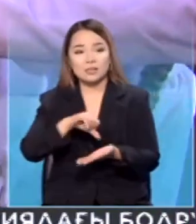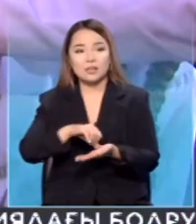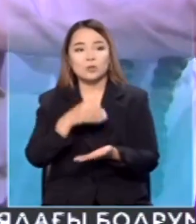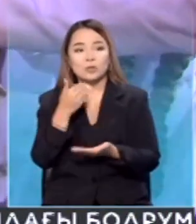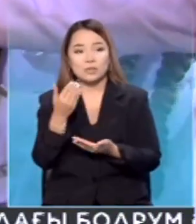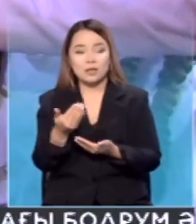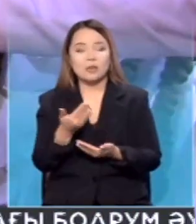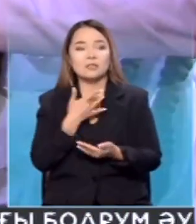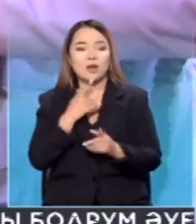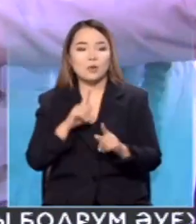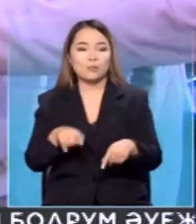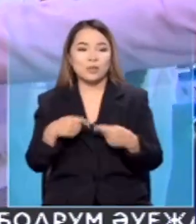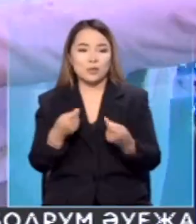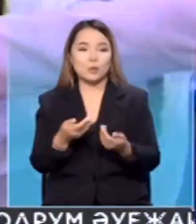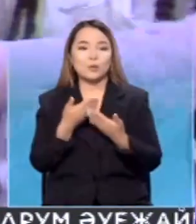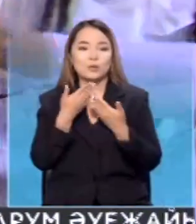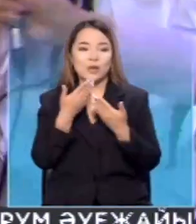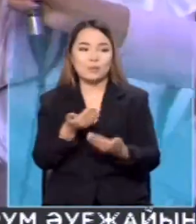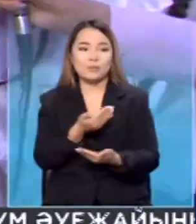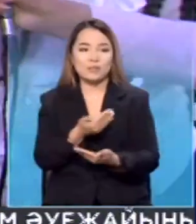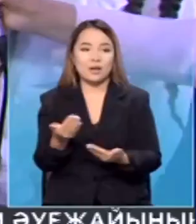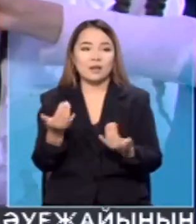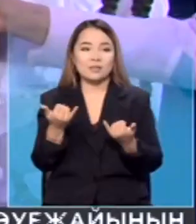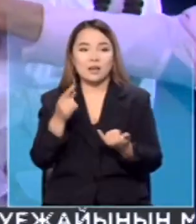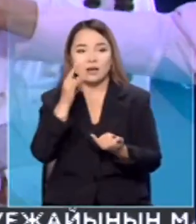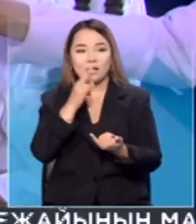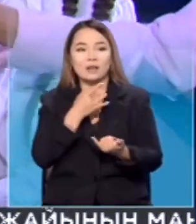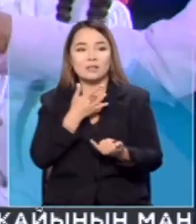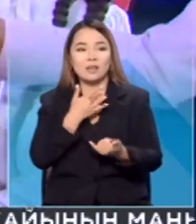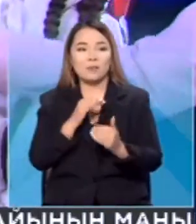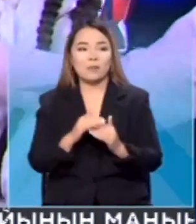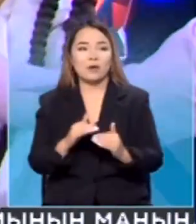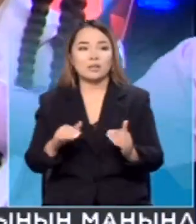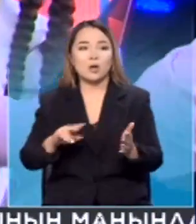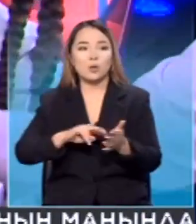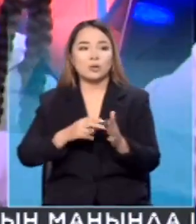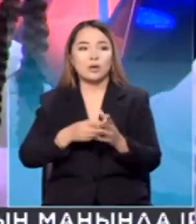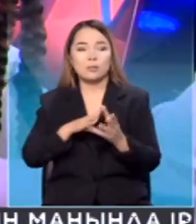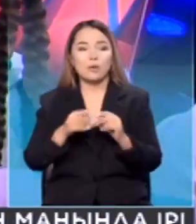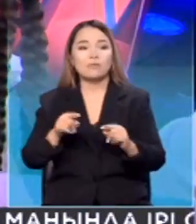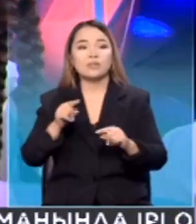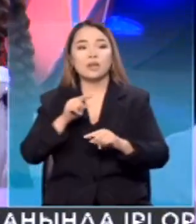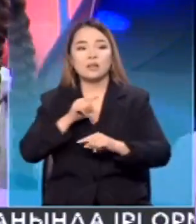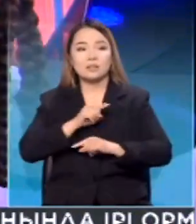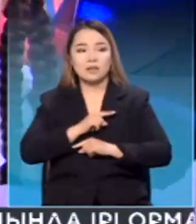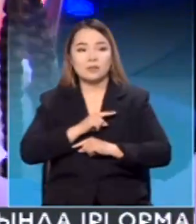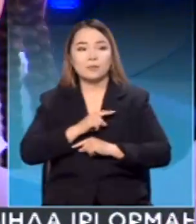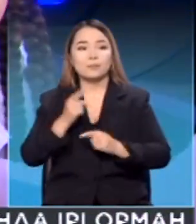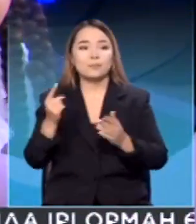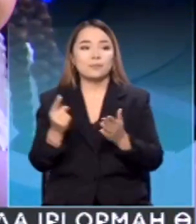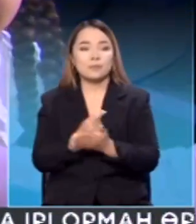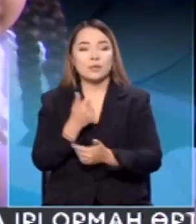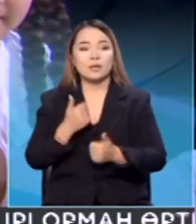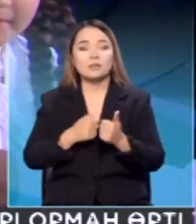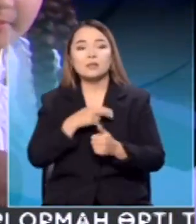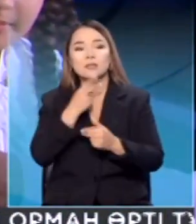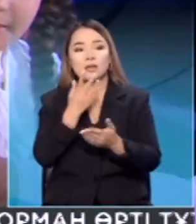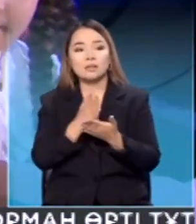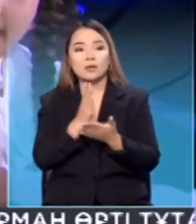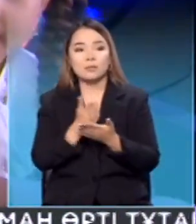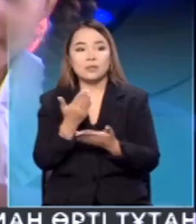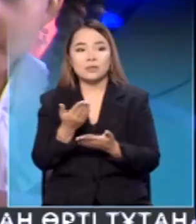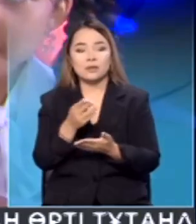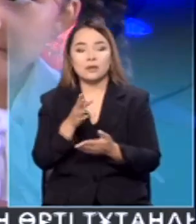қатысушыларыңызға дауыс берулеріңізді сұраймыз. Бүгін Қазақстанда осы балалар жобасының финалы. Ақтық мәре тамашалаңыздар,